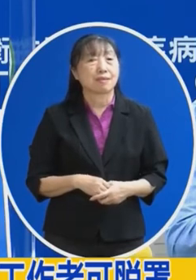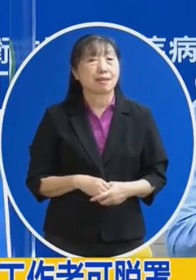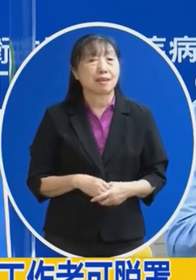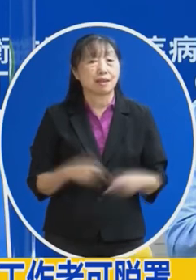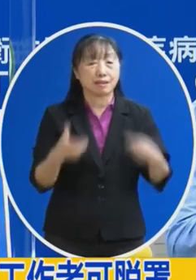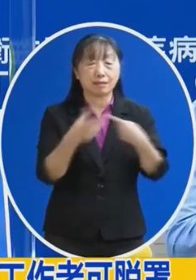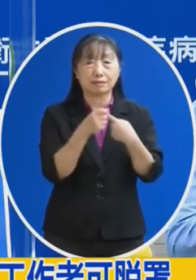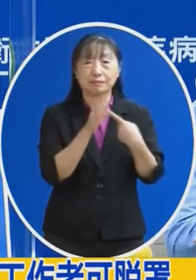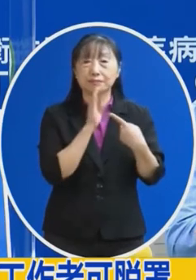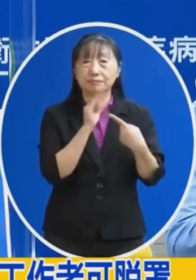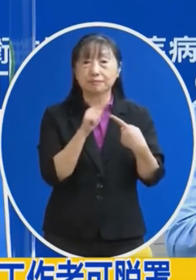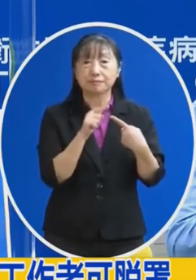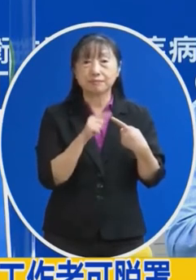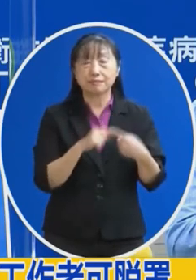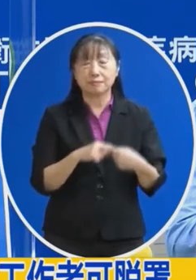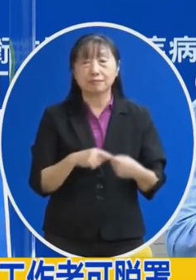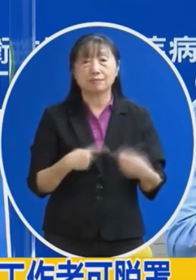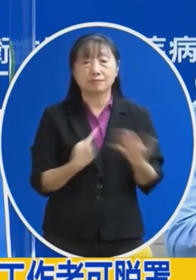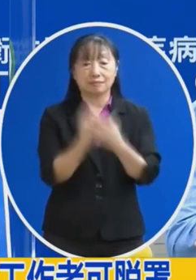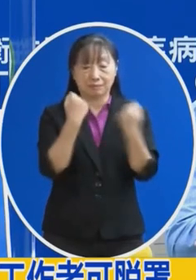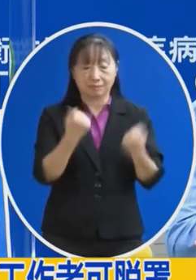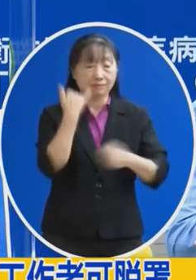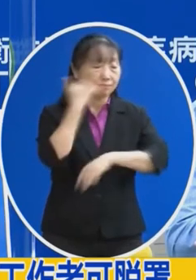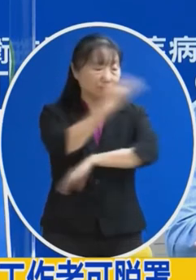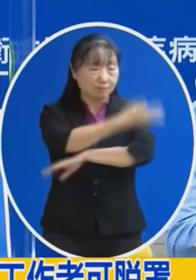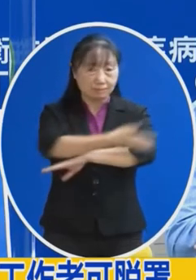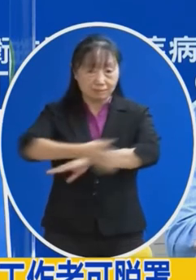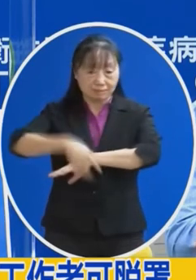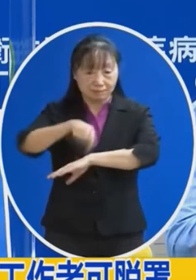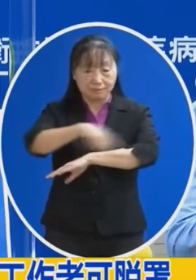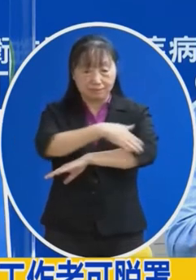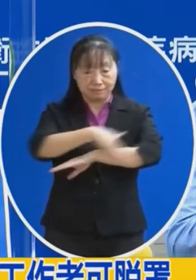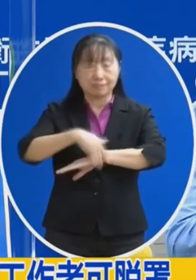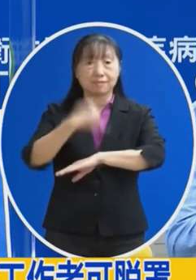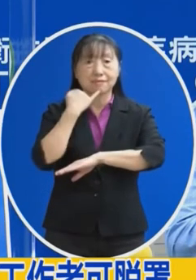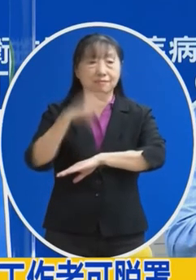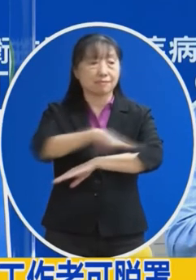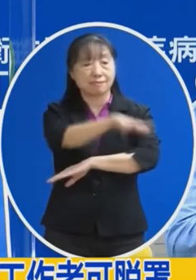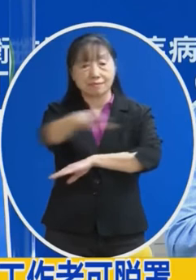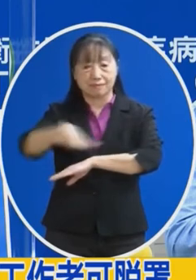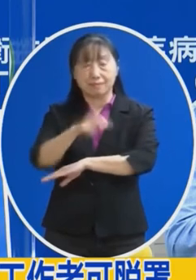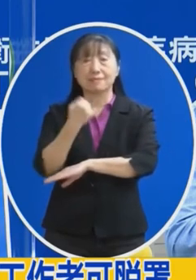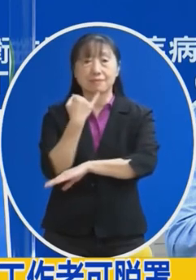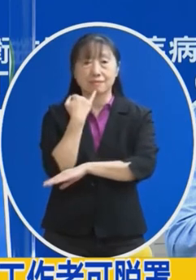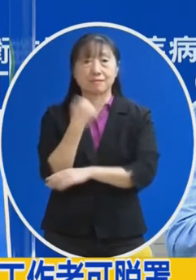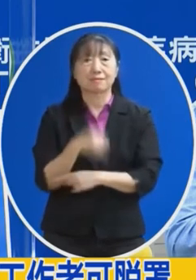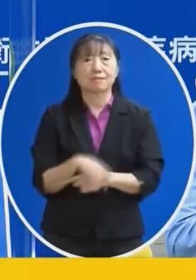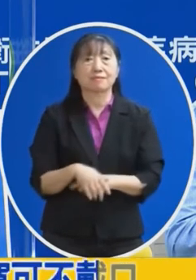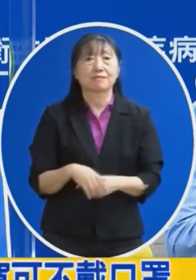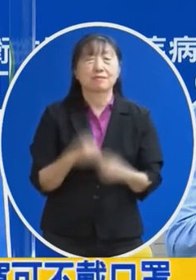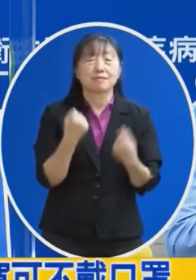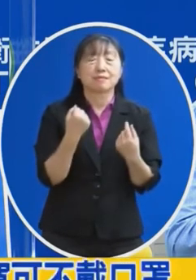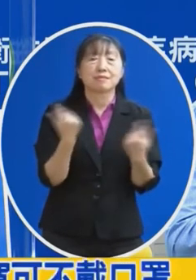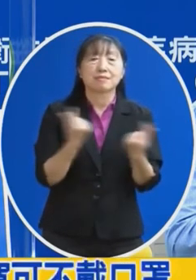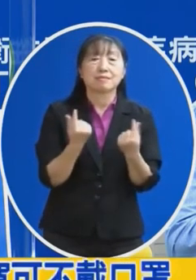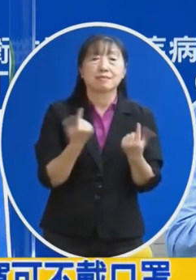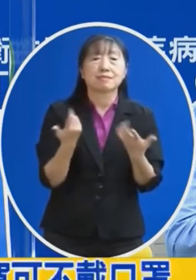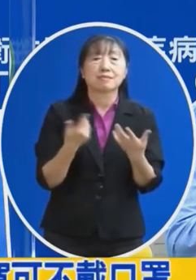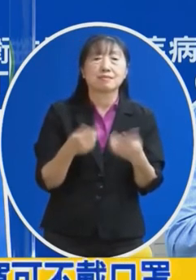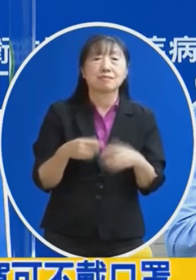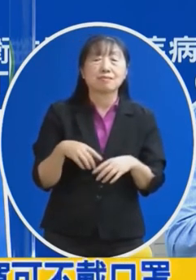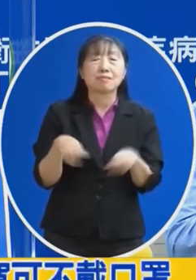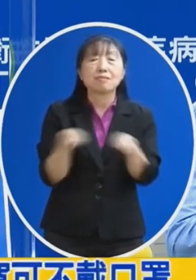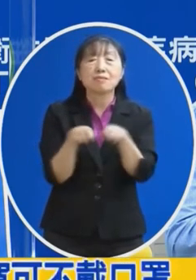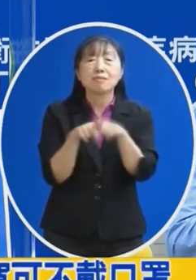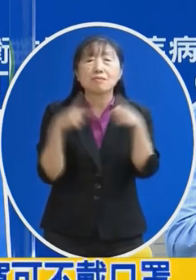第一，我们这次大概只有在海边了，因为这样相对的空旷，那一般其实在相对的这些西边的活